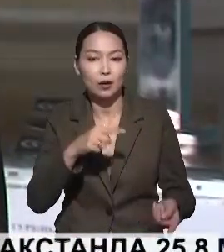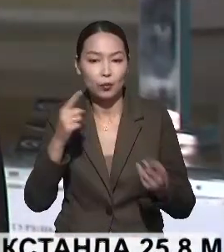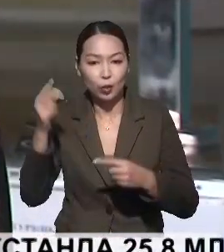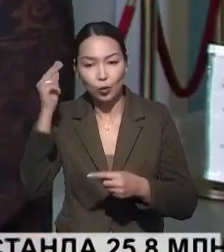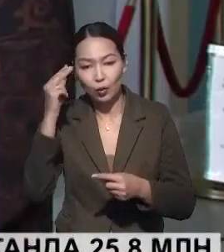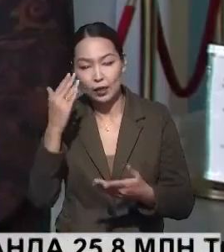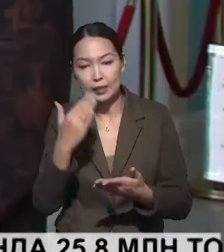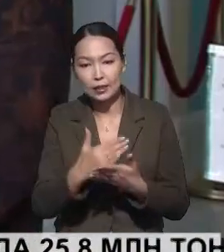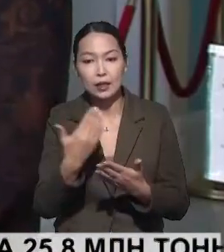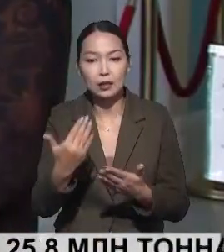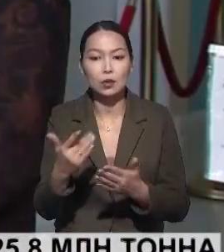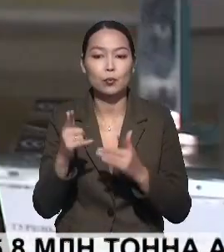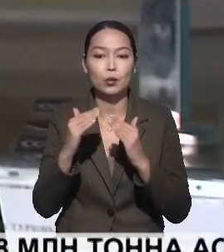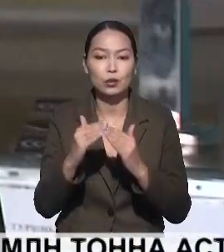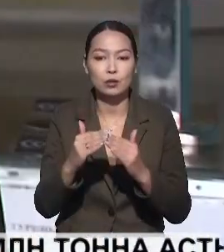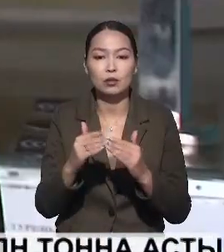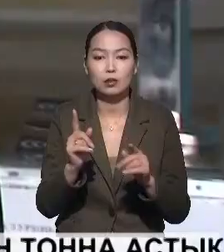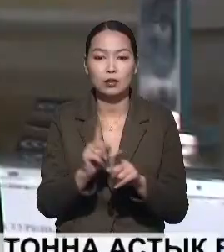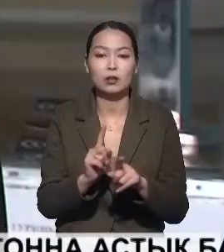Ол ғимарат Нұрлы жол,